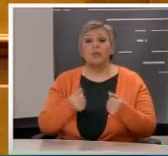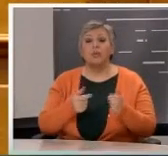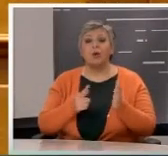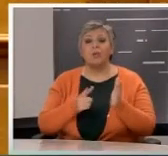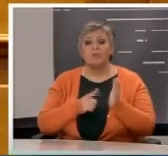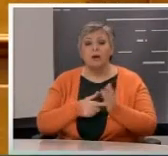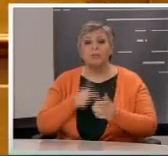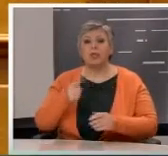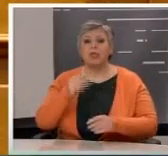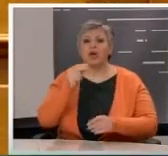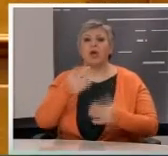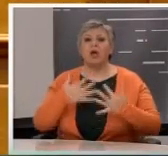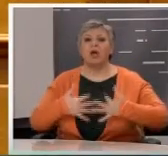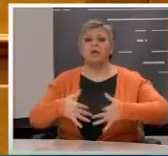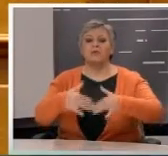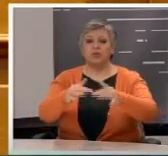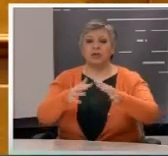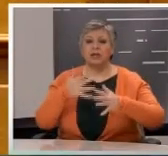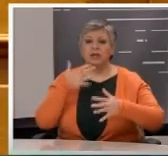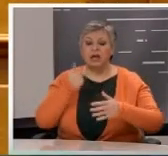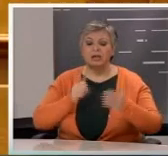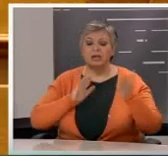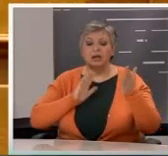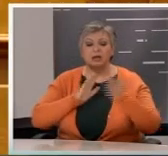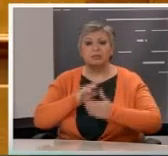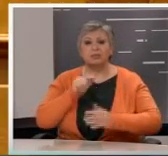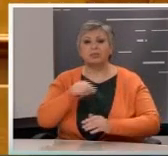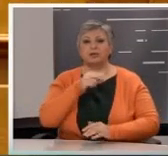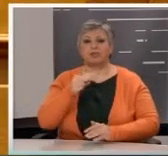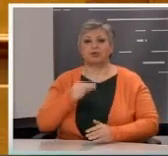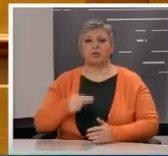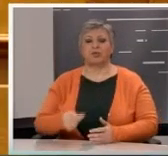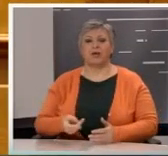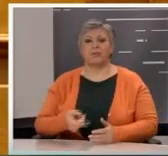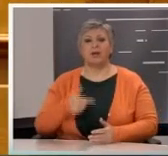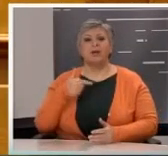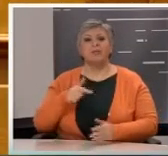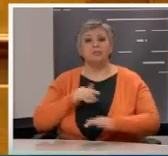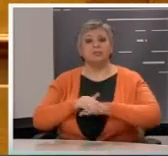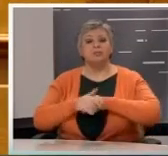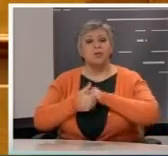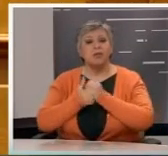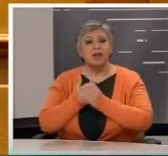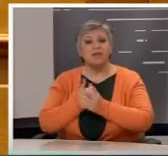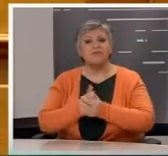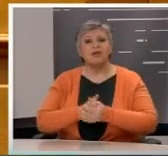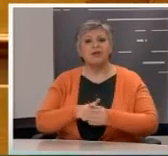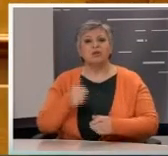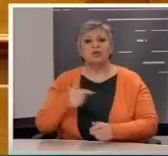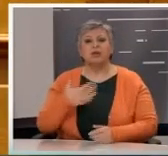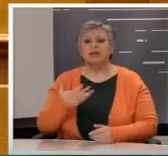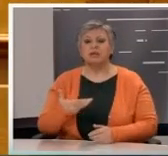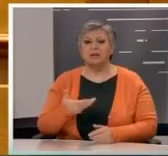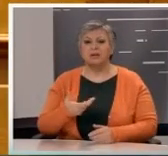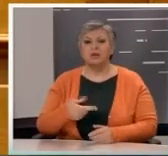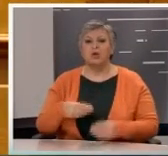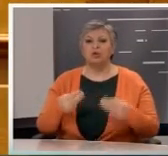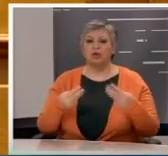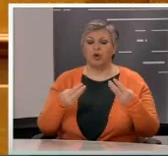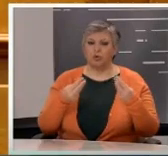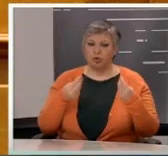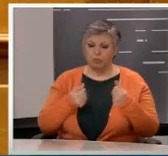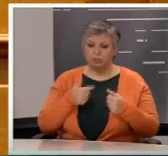τουλάχιστον η Βουλή οφείλει να τοποθετηθεί σε σχέση με τα συγκεκριμένα ζητήματα. Και είναι ενδιαφέρον ότι ο τρόπος με τον οποίο αντιμετωπίσατε την κατάσταση στην αρχή ήταν